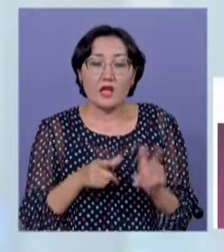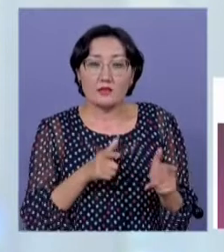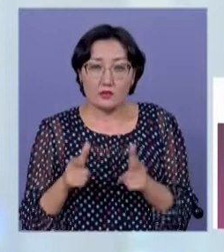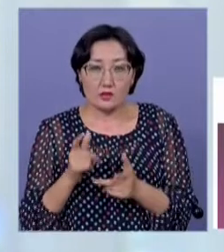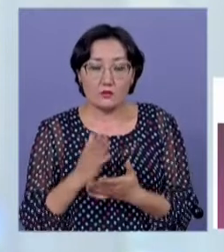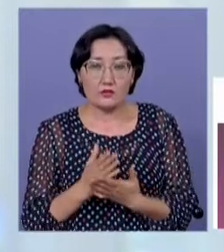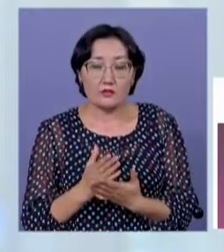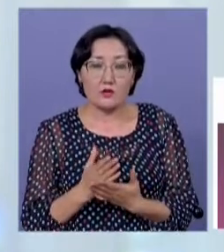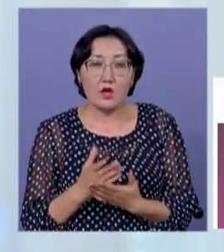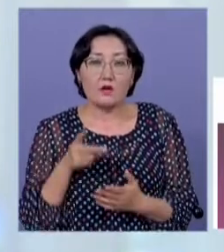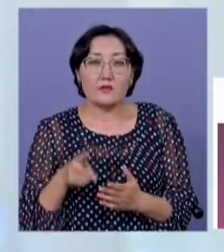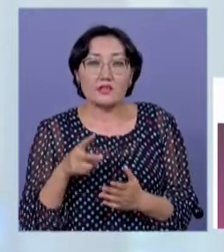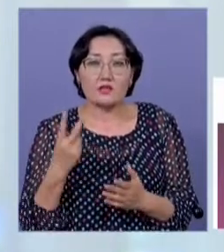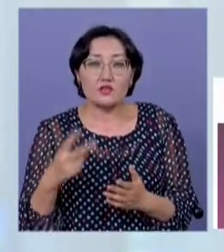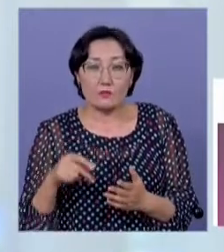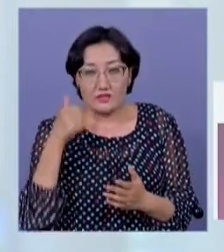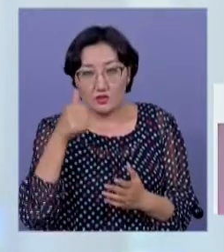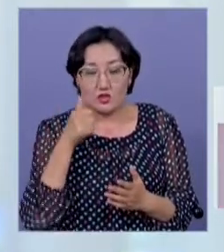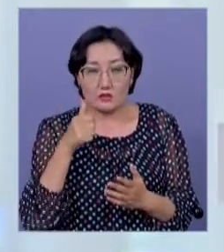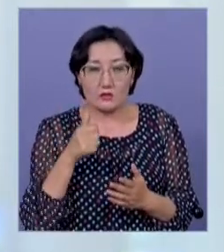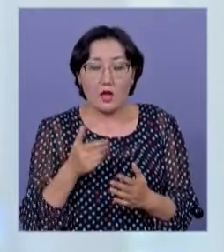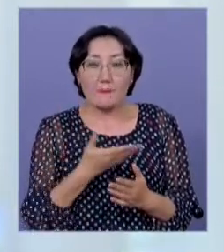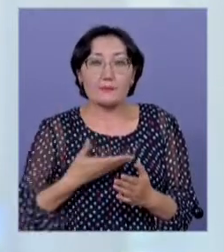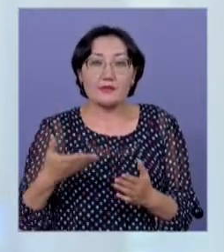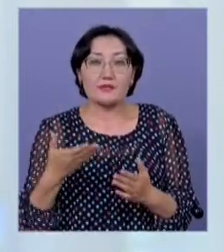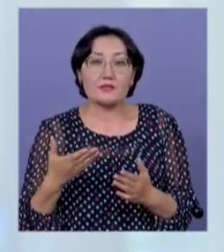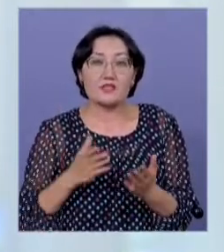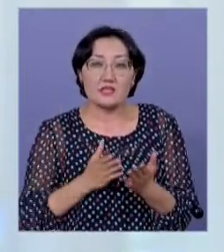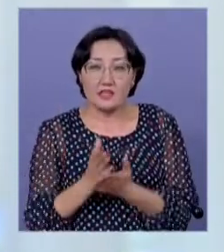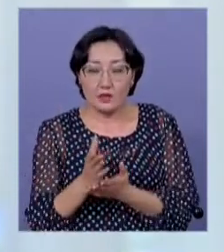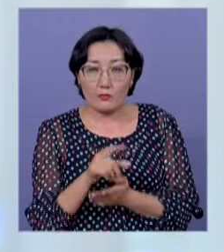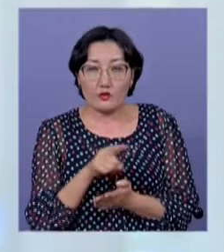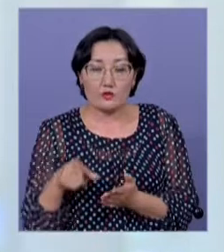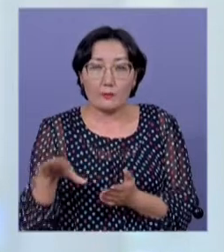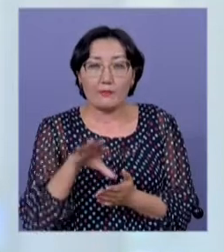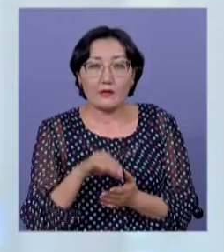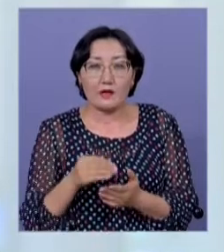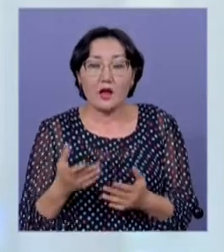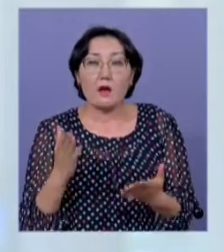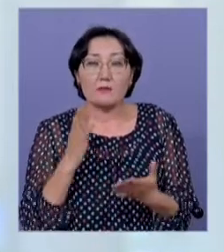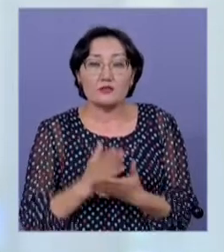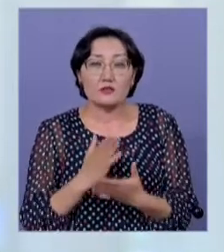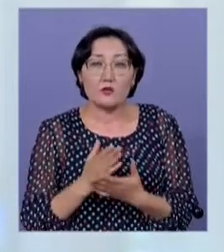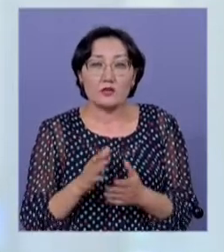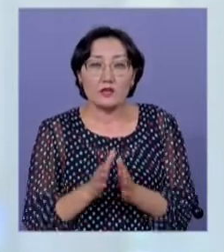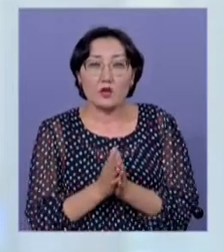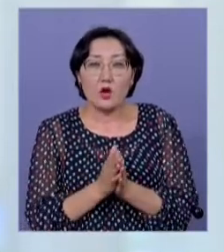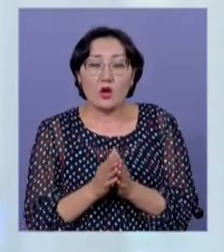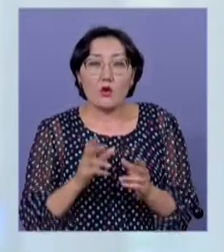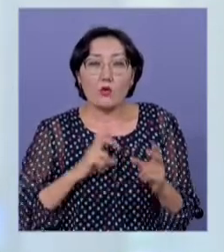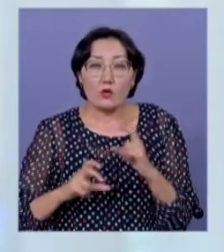әзірлеуде. 2020 жылы біз сала бойынша барлық қолданыстағы оқу